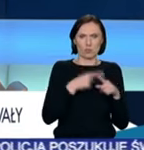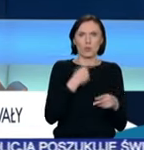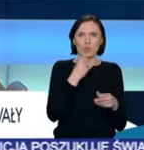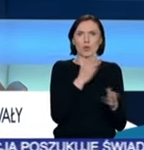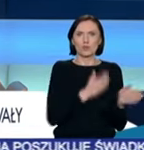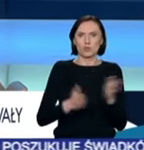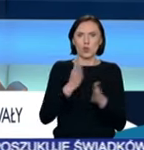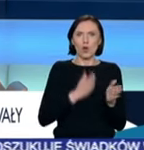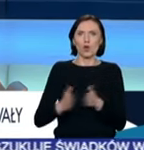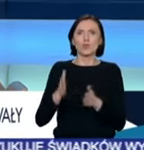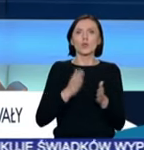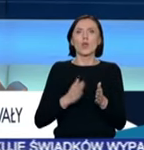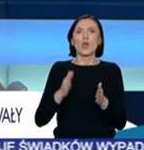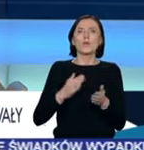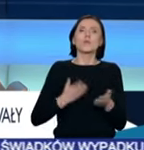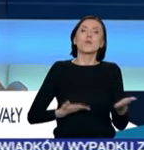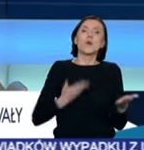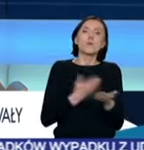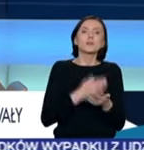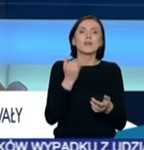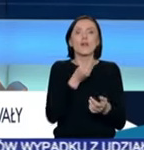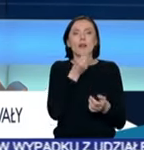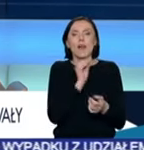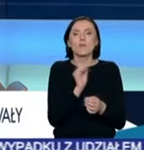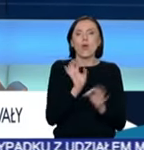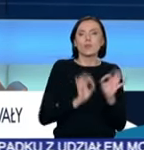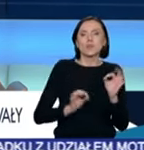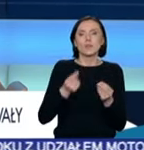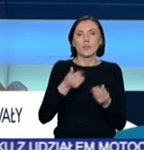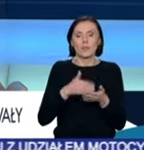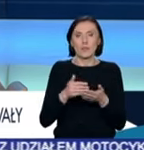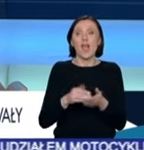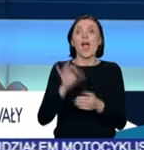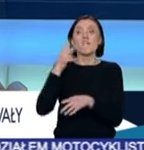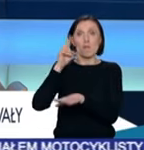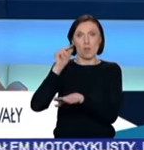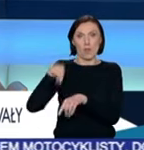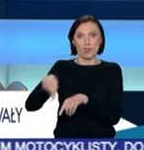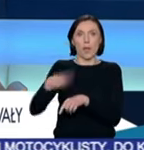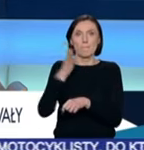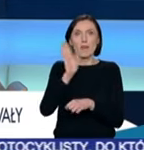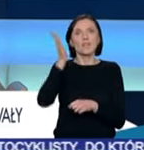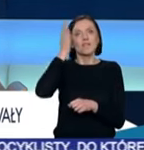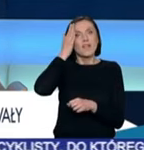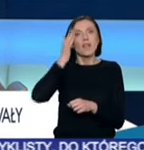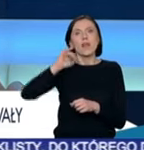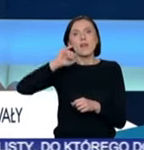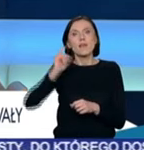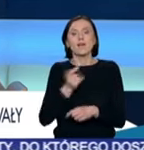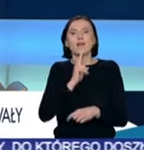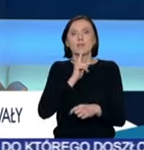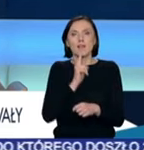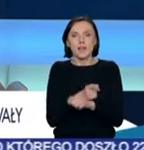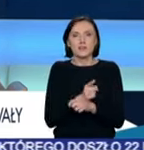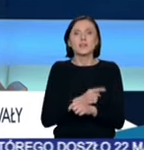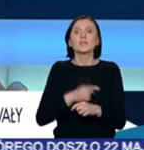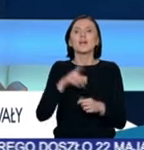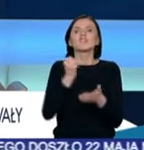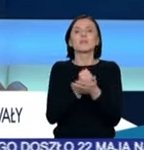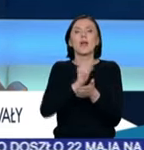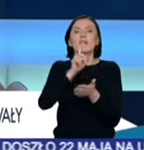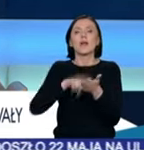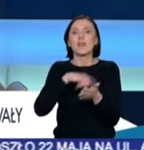propozycję optymalizacji wydatków. Z kolei już w poniedziałek powinno być wiadomo, jaką decyzję w sprawie uchwał Rady Miasta Krakowa dotyczących